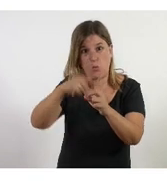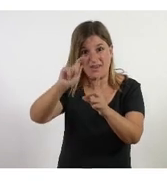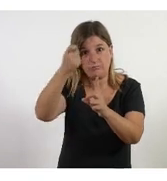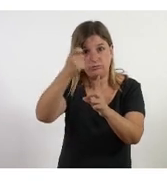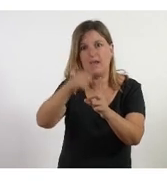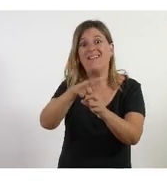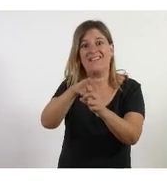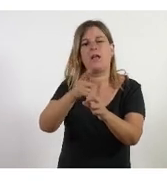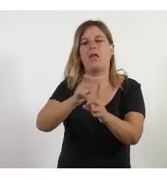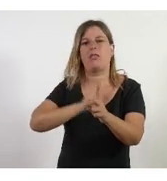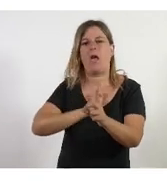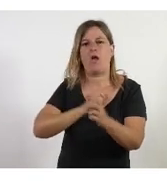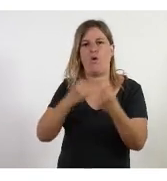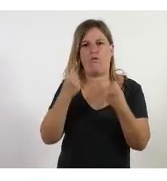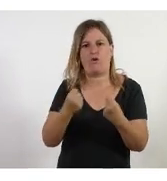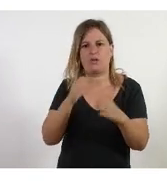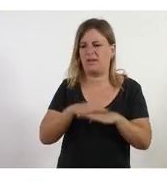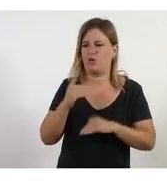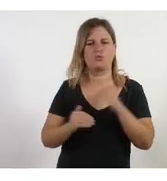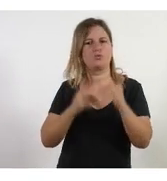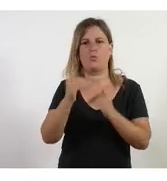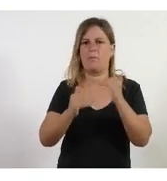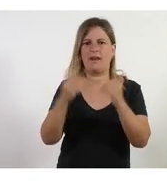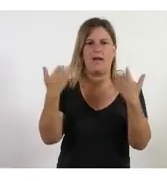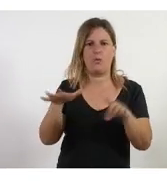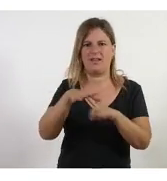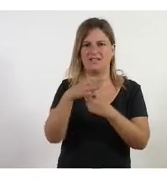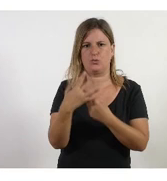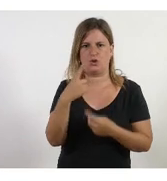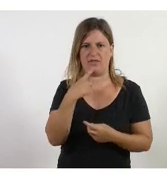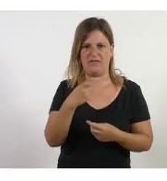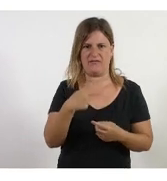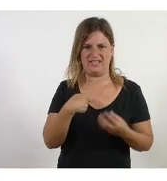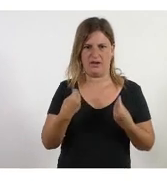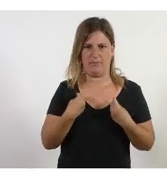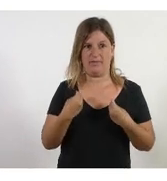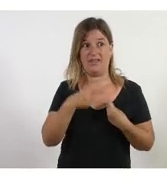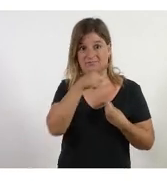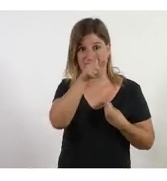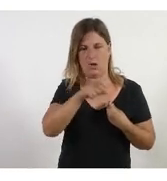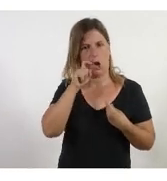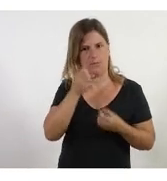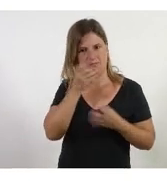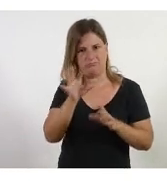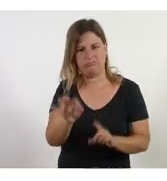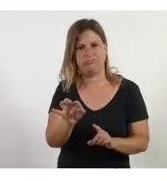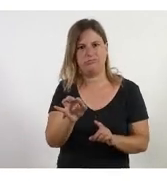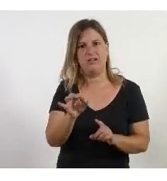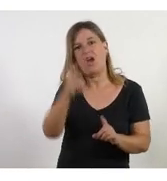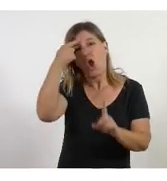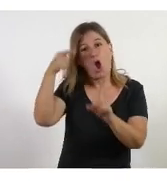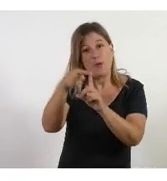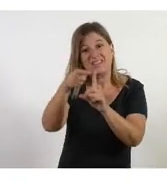per superar situacions molt difícils de la nostra vida. Això és el que deia el Viktor Frankl. El seu propòsit